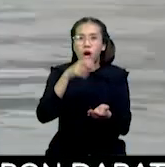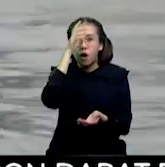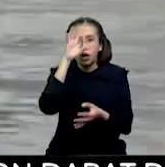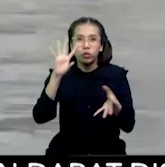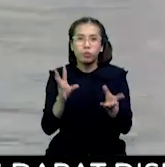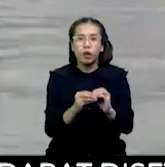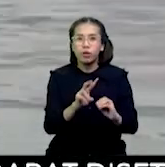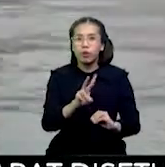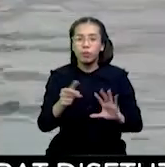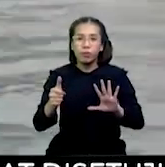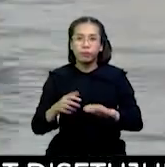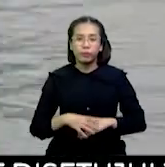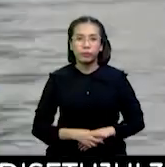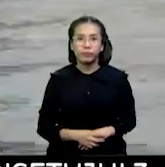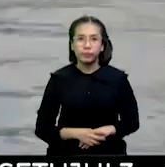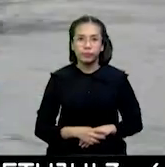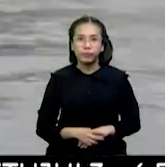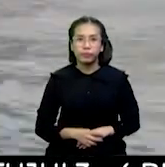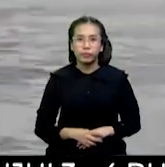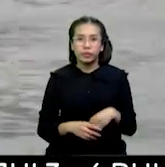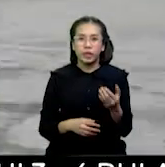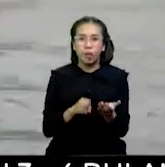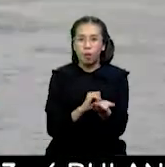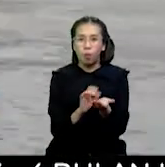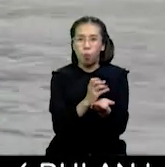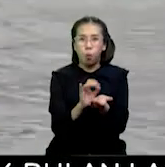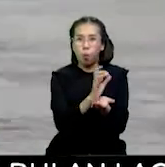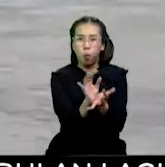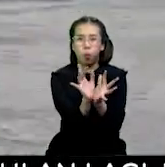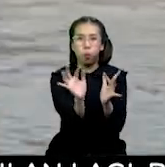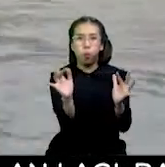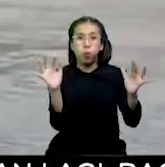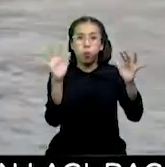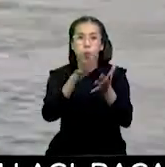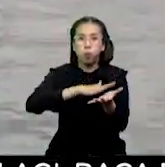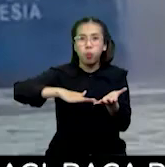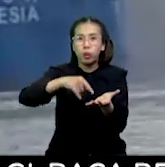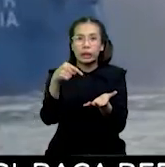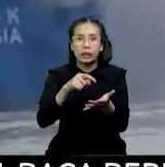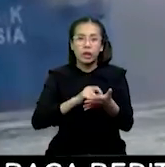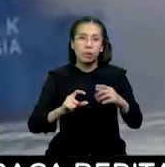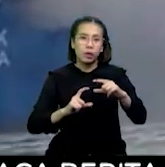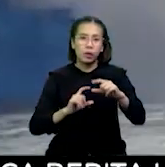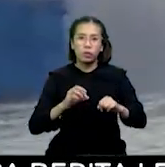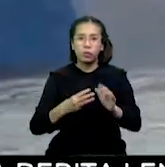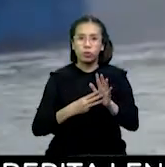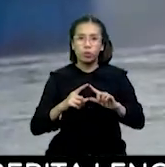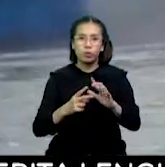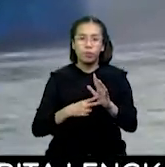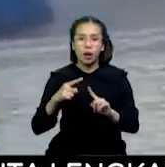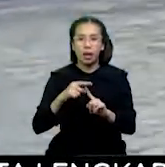for Hai asap tebal membumbung dari kapal kargo Sumantri brojonegoro di sekitar Terminal khusus